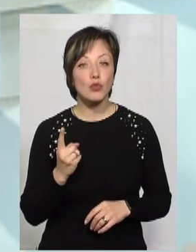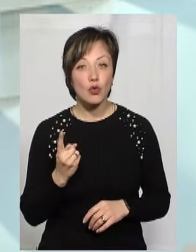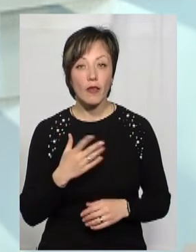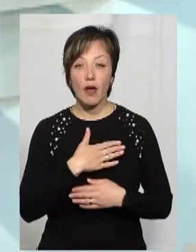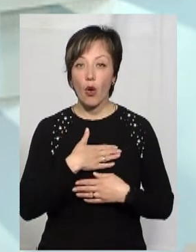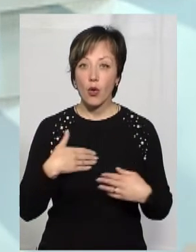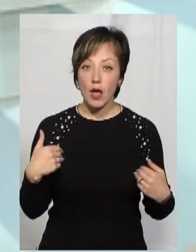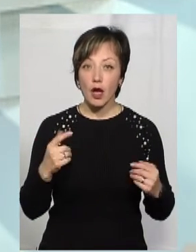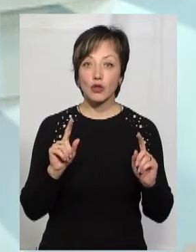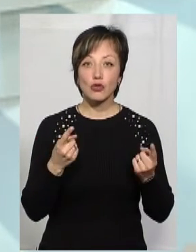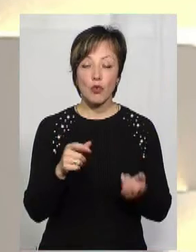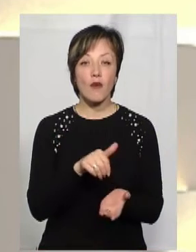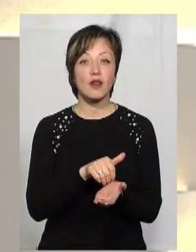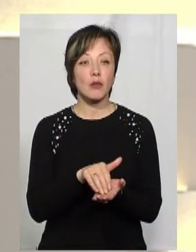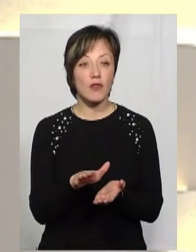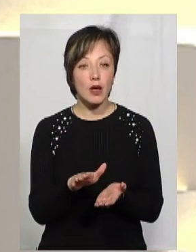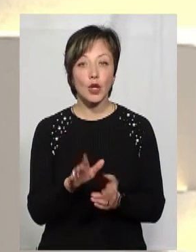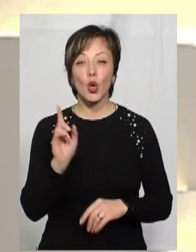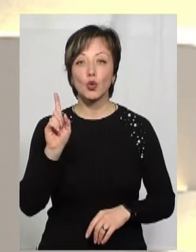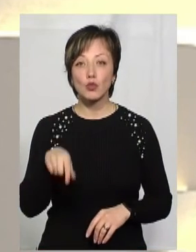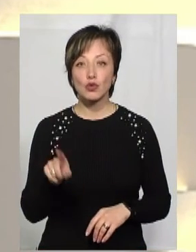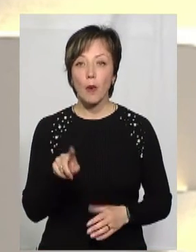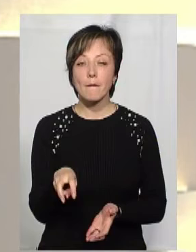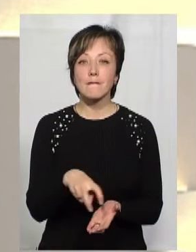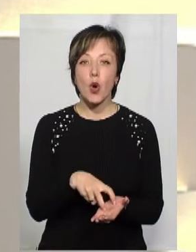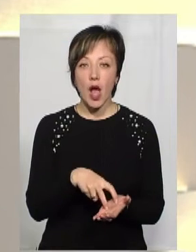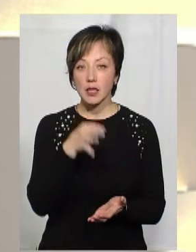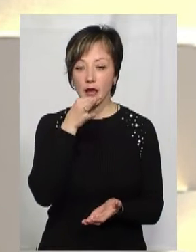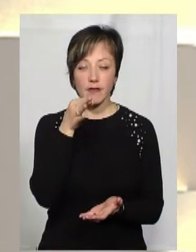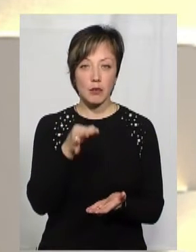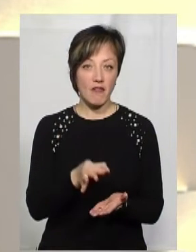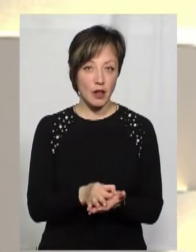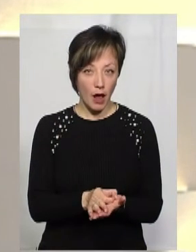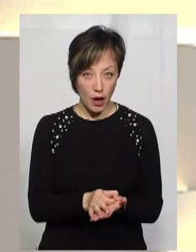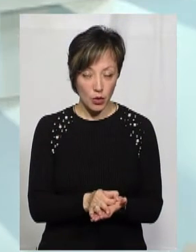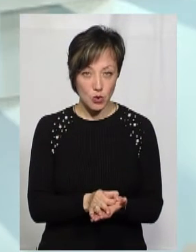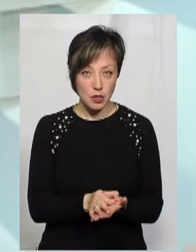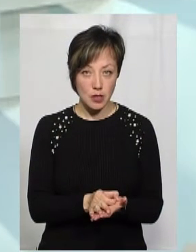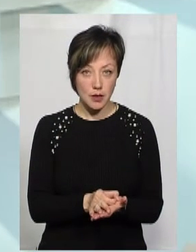Чому не хочуть, чому так відмовляються? Тому що бояться відповідальності.